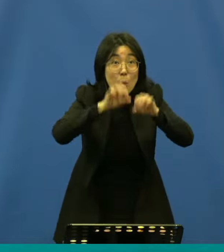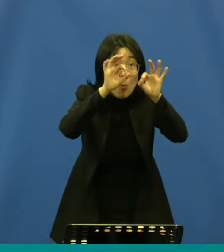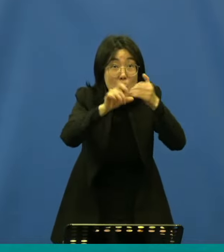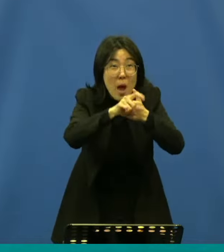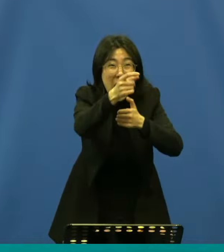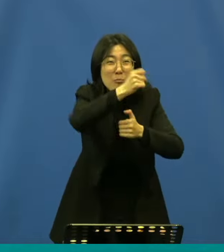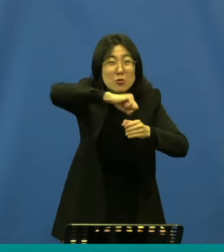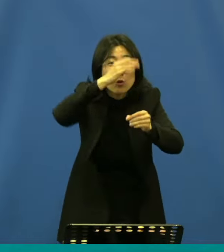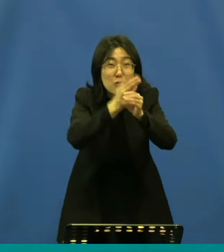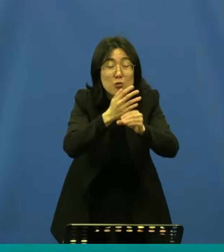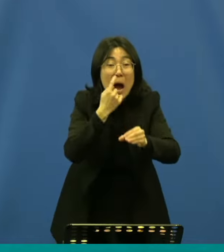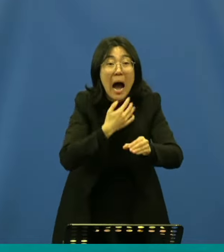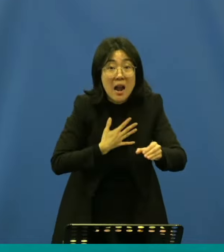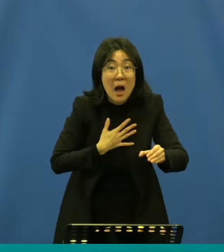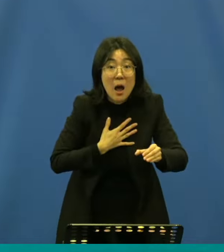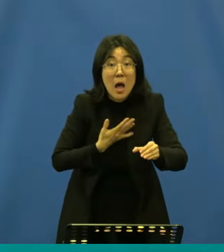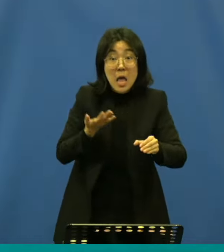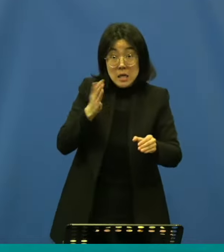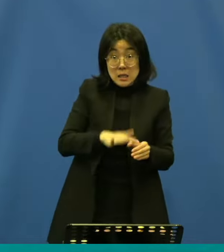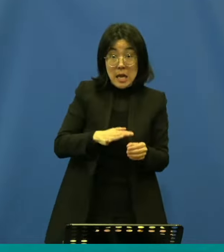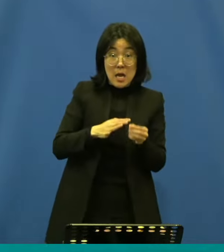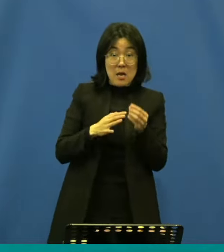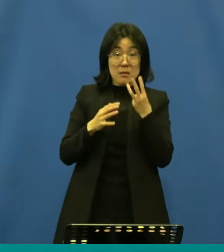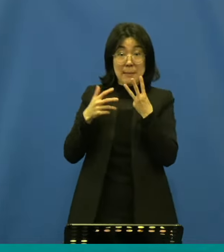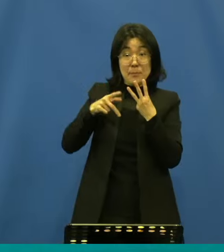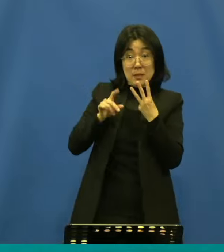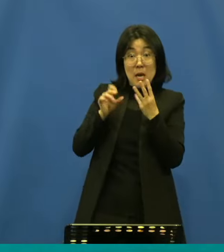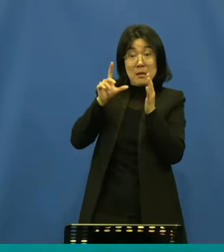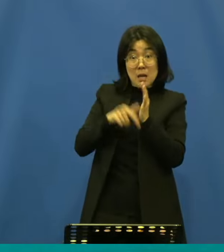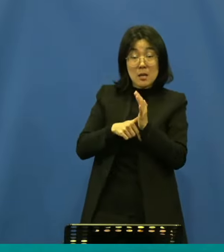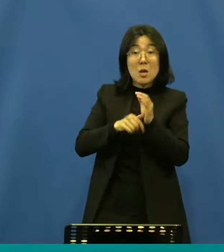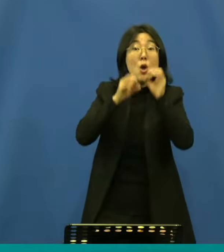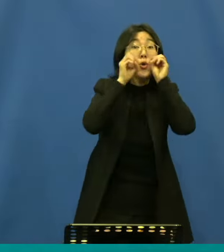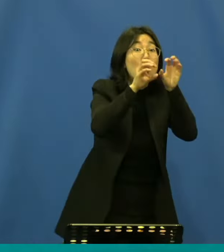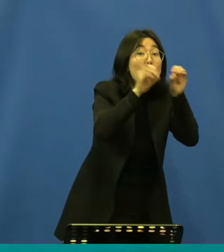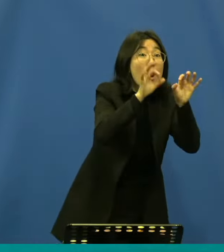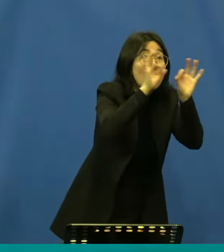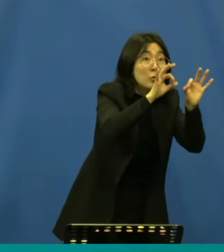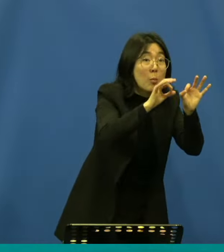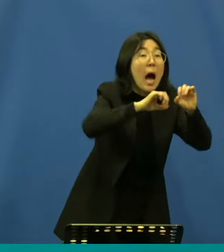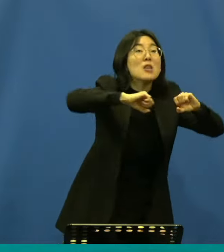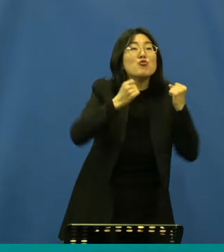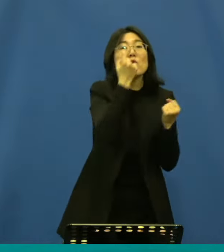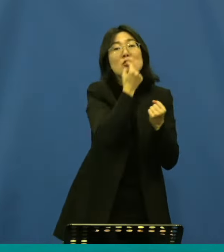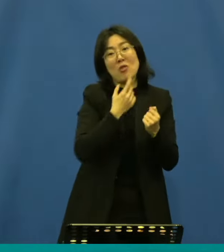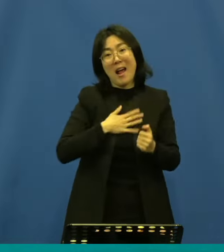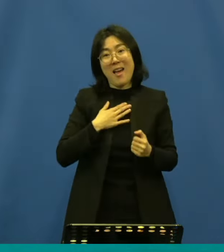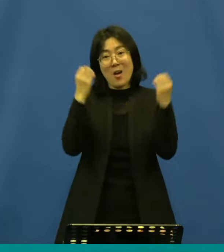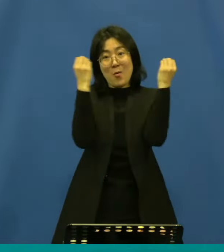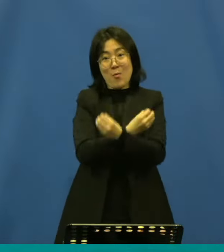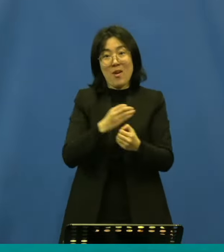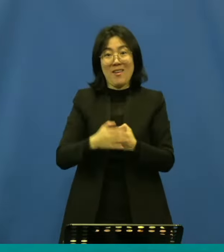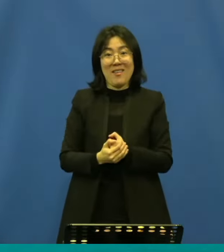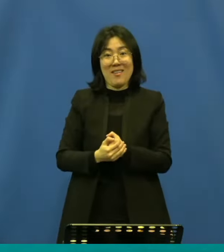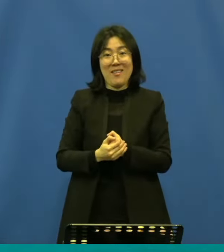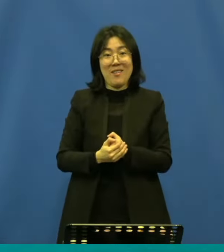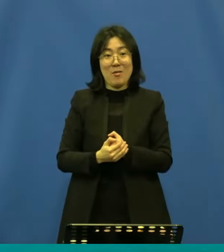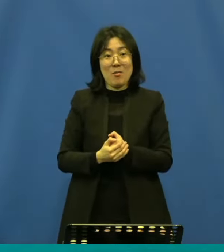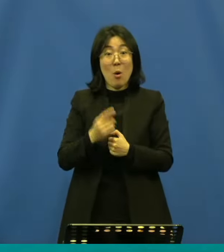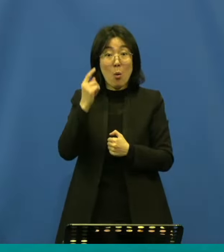이미 하나님의 말씀을 따라 니느웨에 선포를 했습니다. 자신의 임무를 완수했습니다. 외적으로 그는 완전한